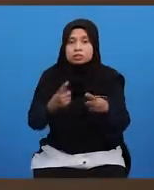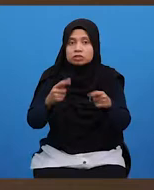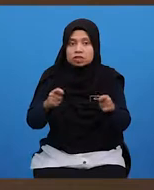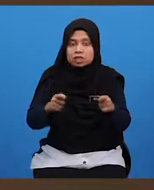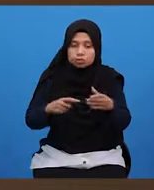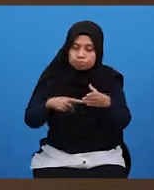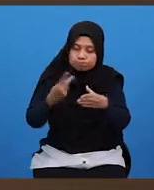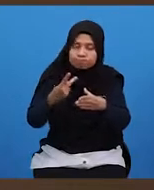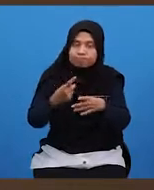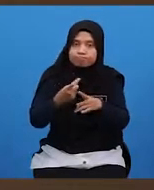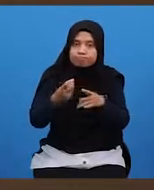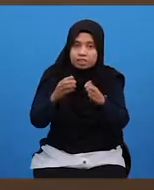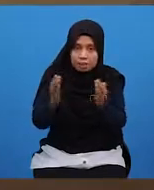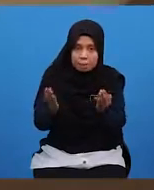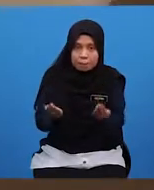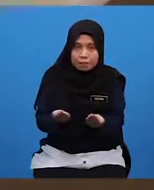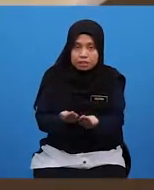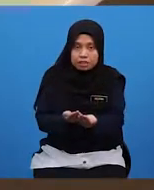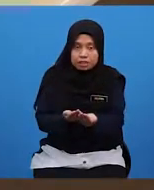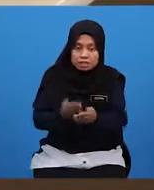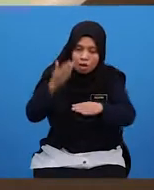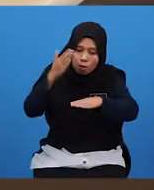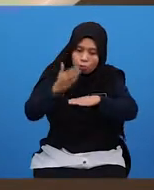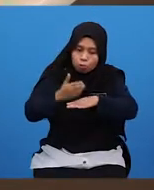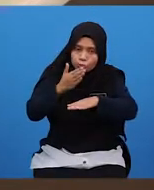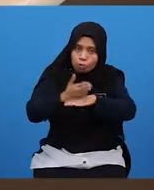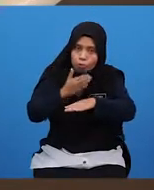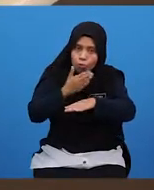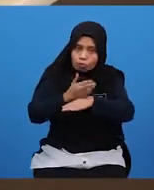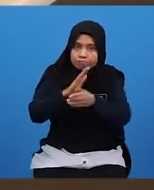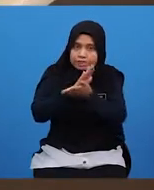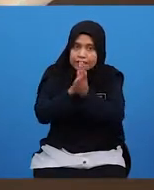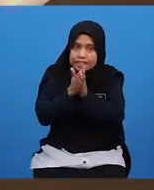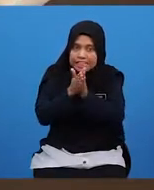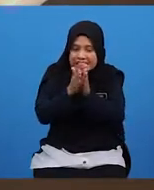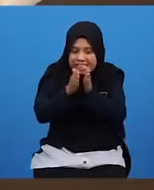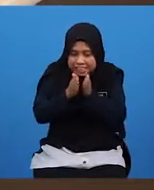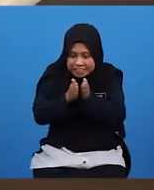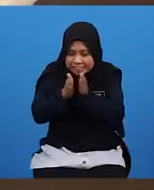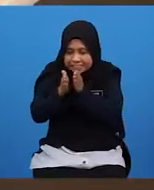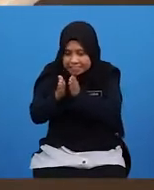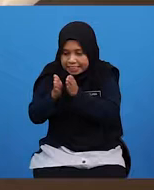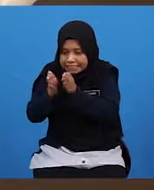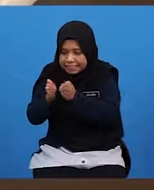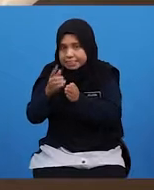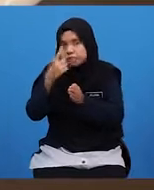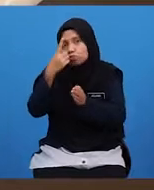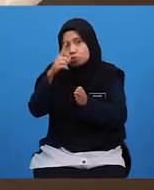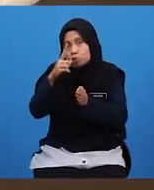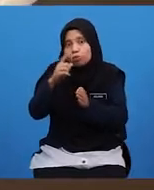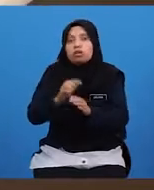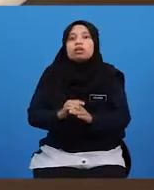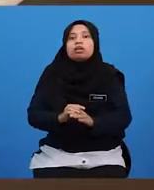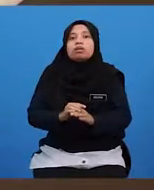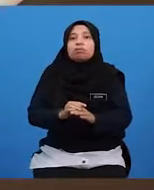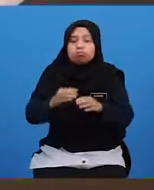Setelah lilin dikeluarkan, kita akan memotong lilin tersebut menjadi ketulan yang kecil. Ianya